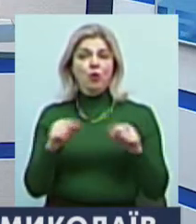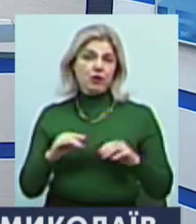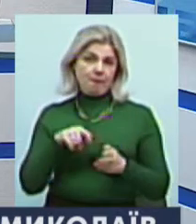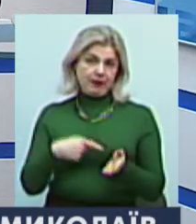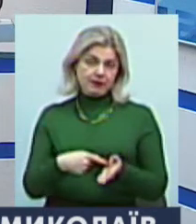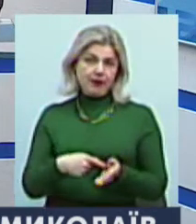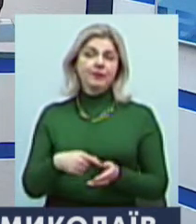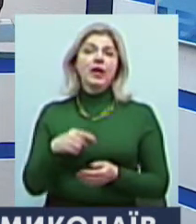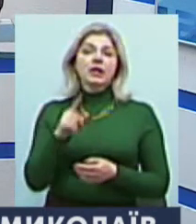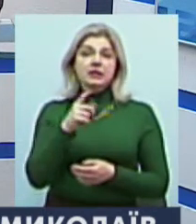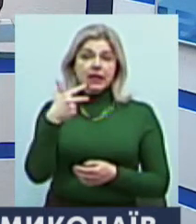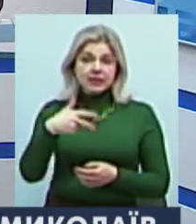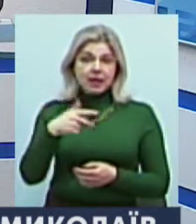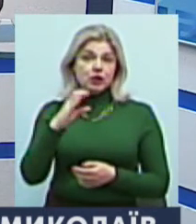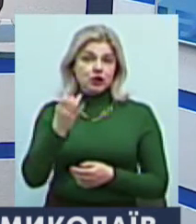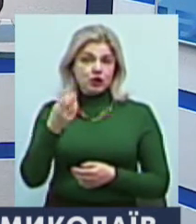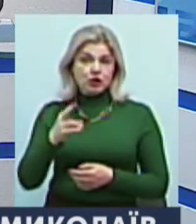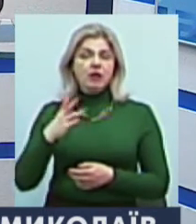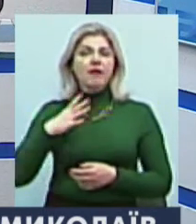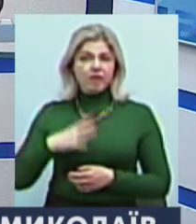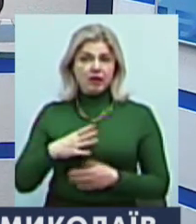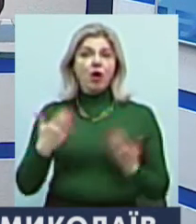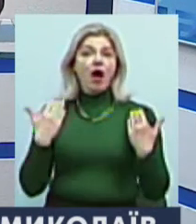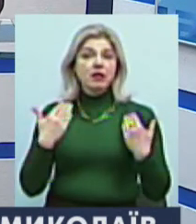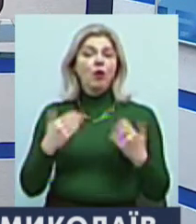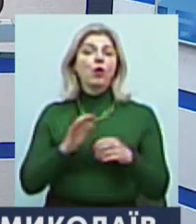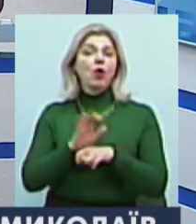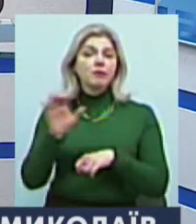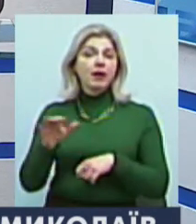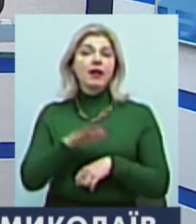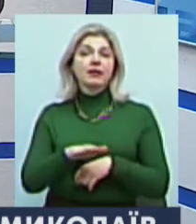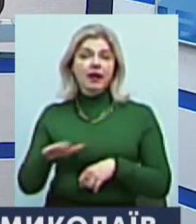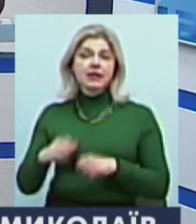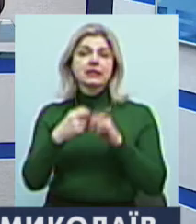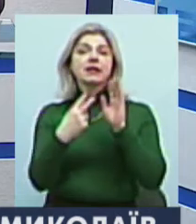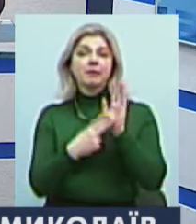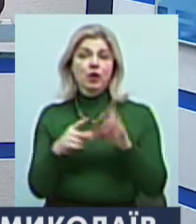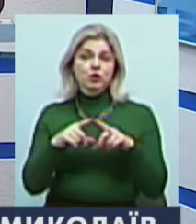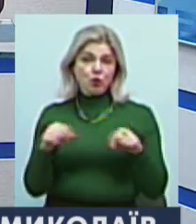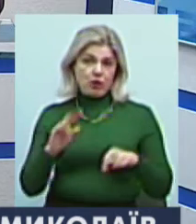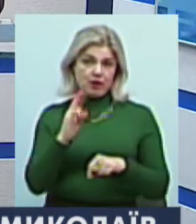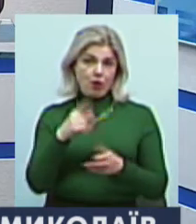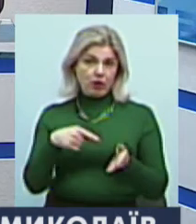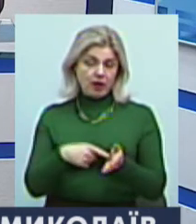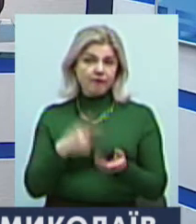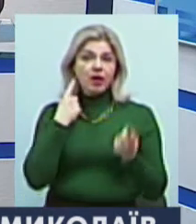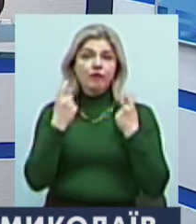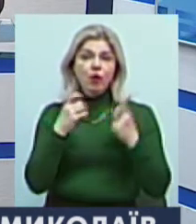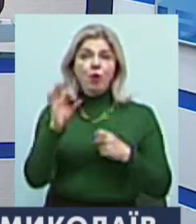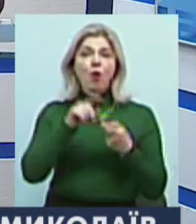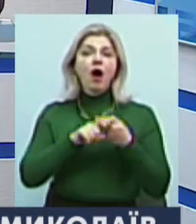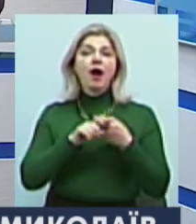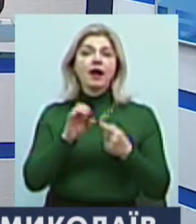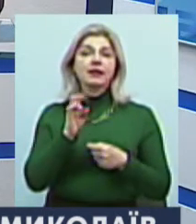міста. З 30 січня на вимушені канікули відправляться вихованці ще 17 шкіл Миколаєва. Інформацію про карантин